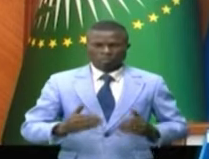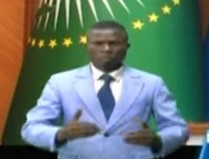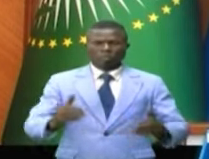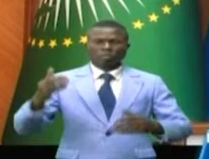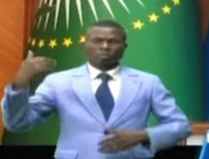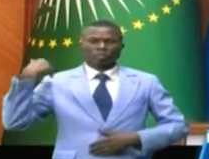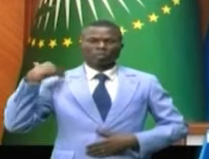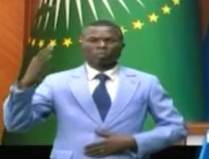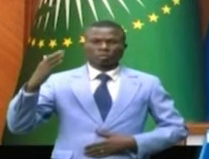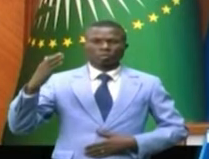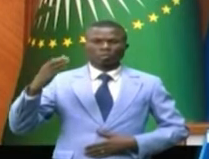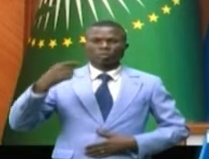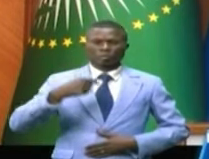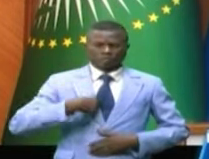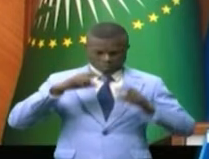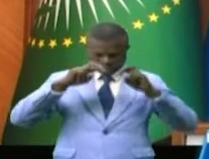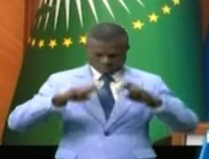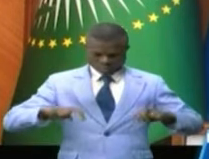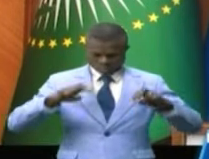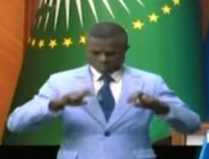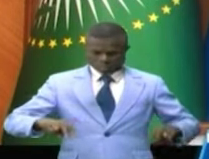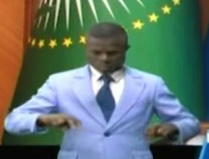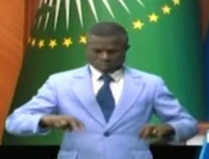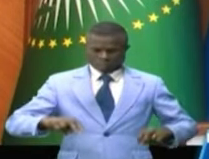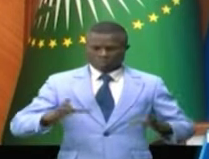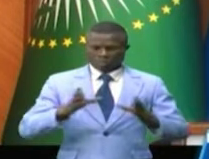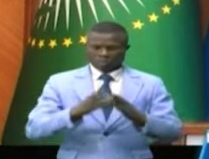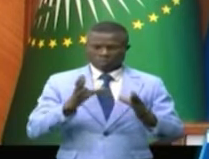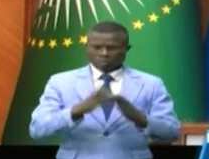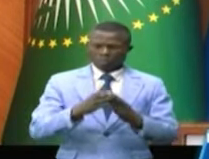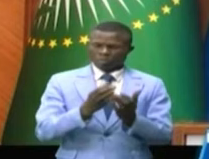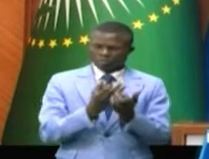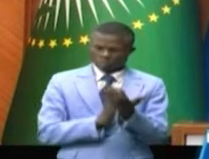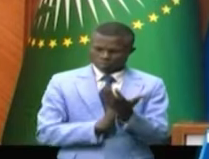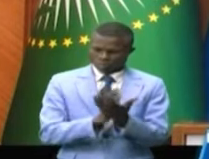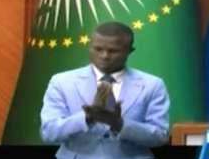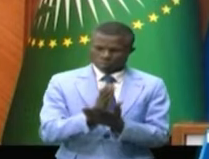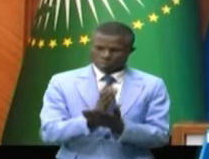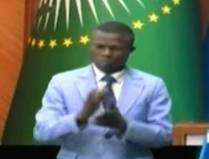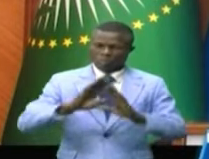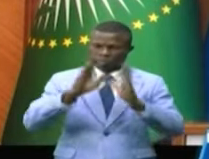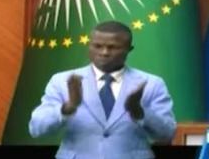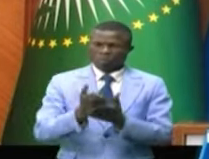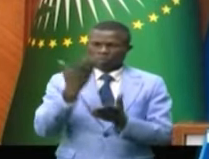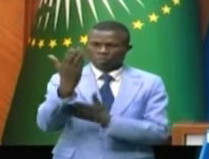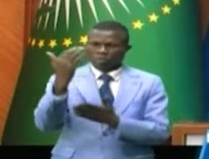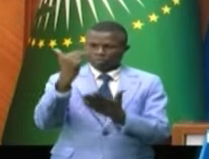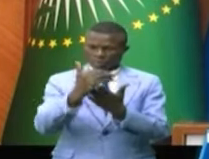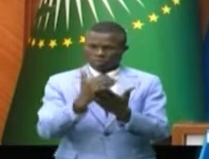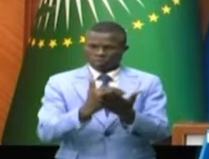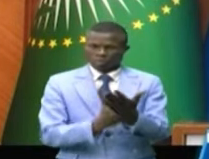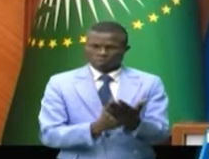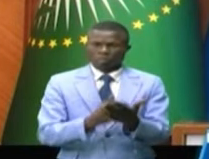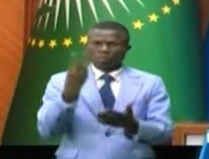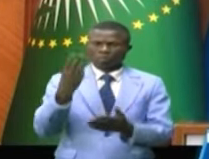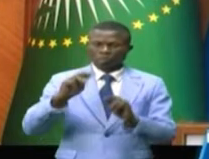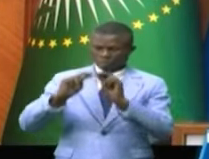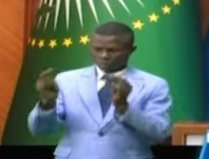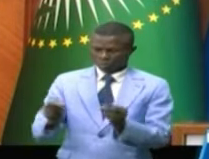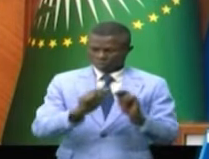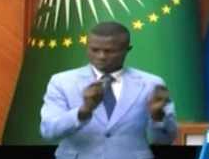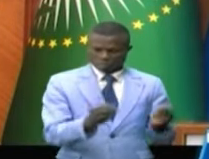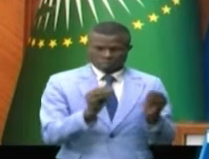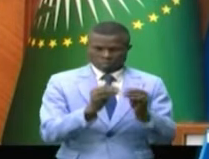l'État, j'ai examiné en toute responsabilité l'ensemble des recommandations formulées dans les 3 commissions de la